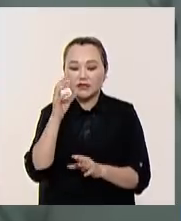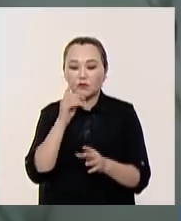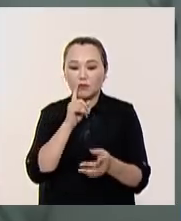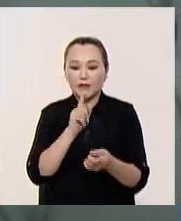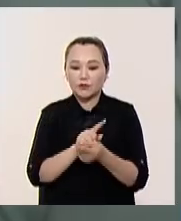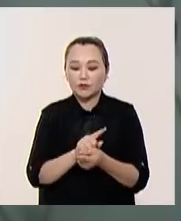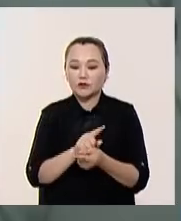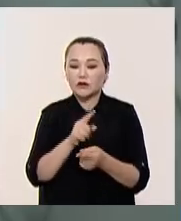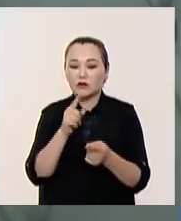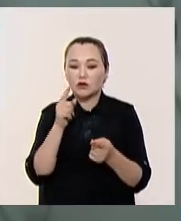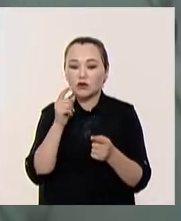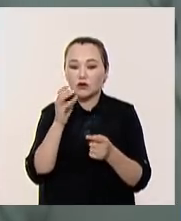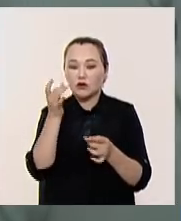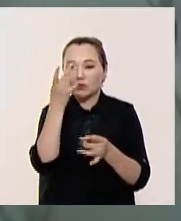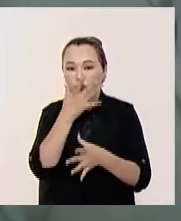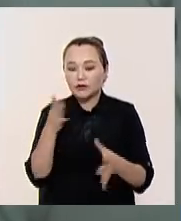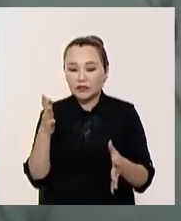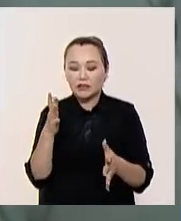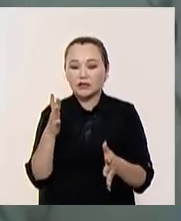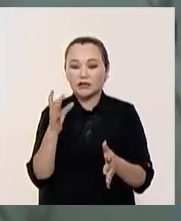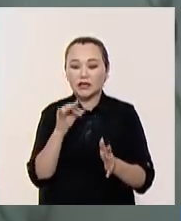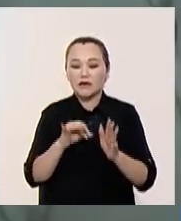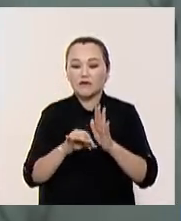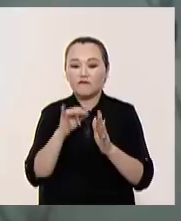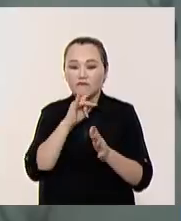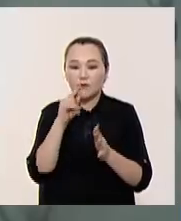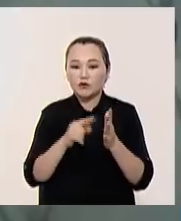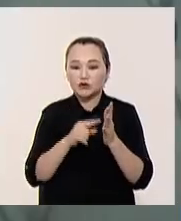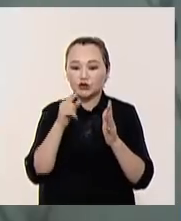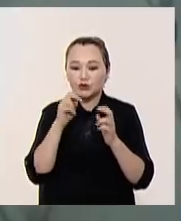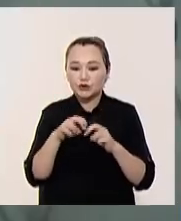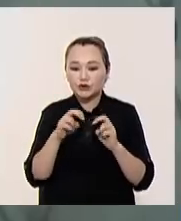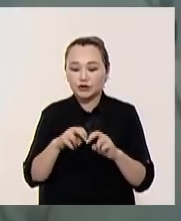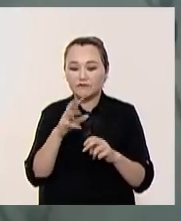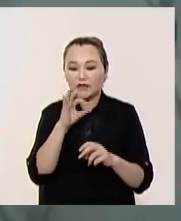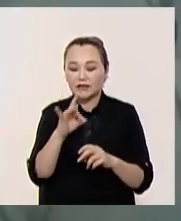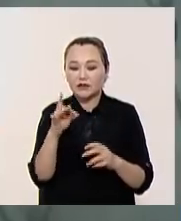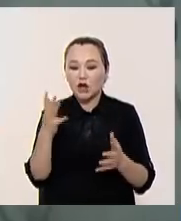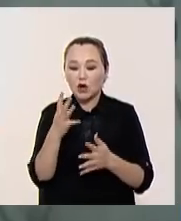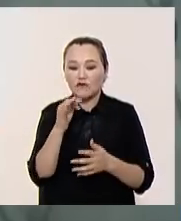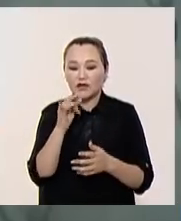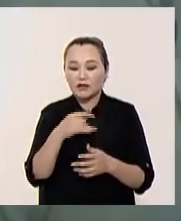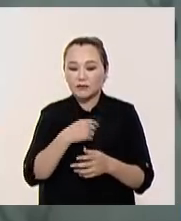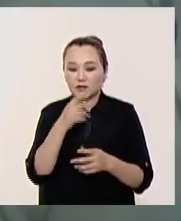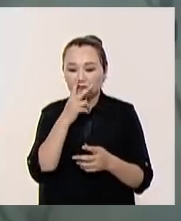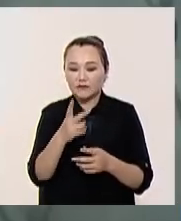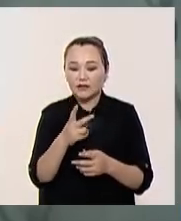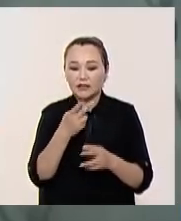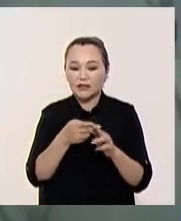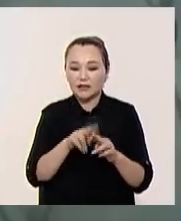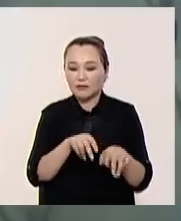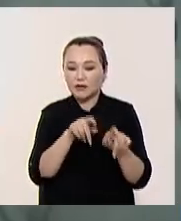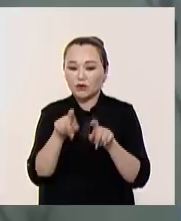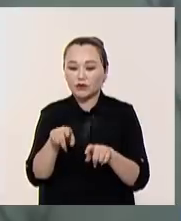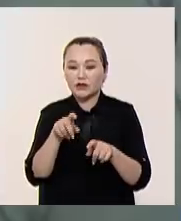подход, культурологический подход, вопрос изучения вектора, как, на какой вектор мы двигаемся. Если это мы переход